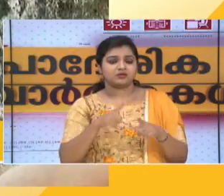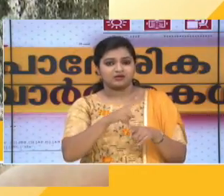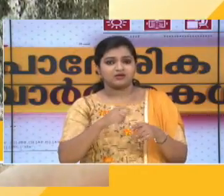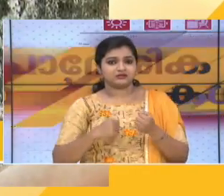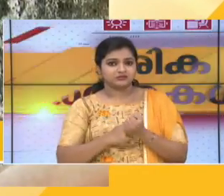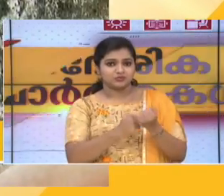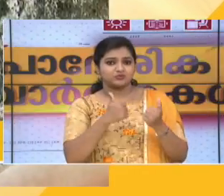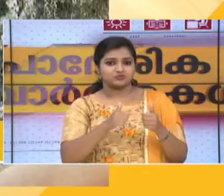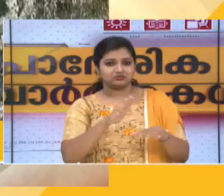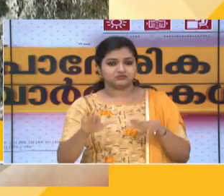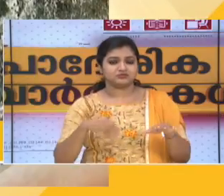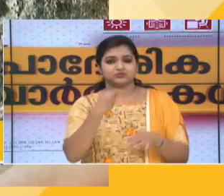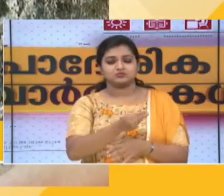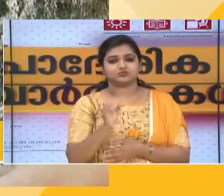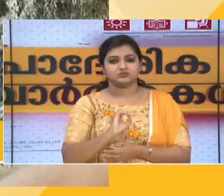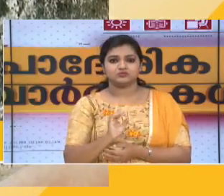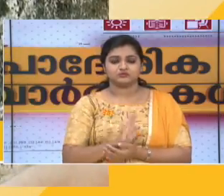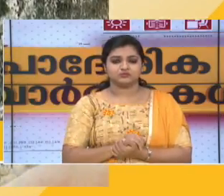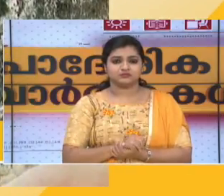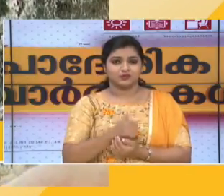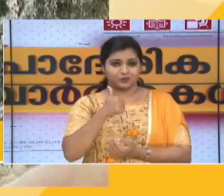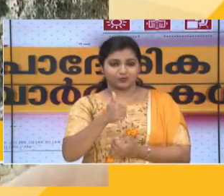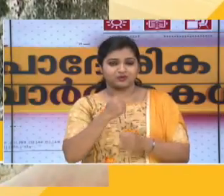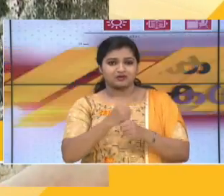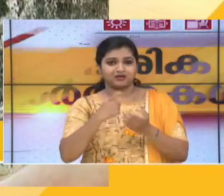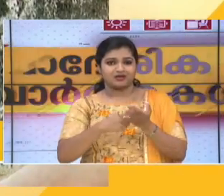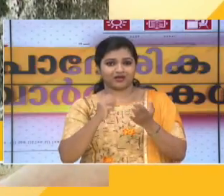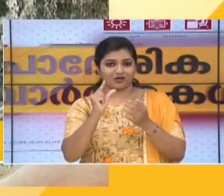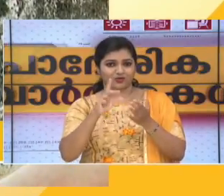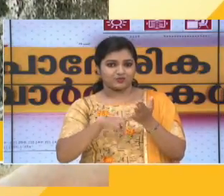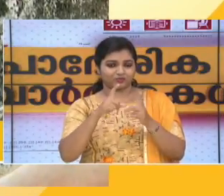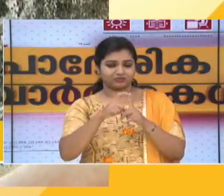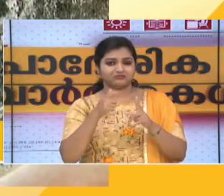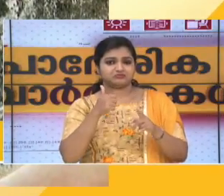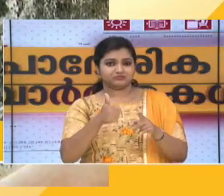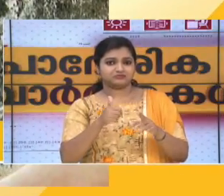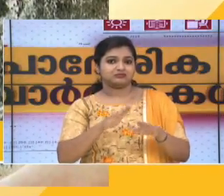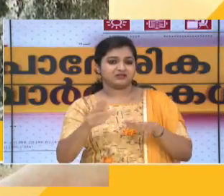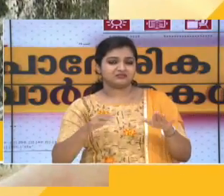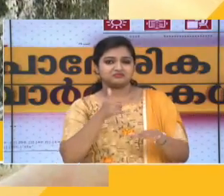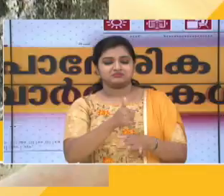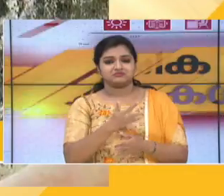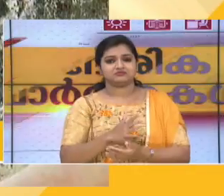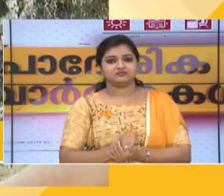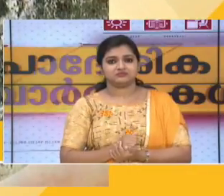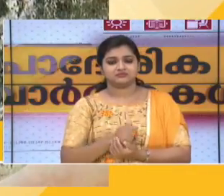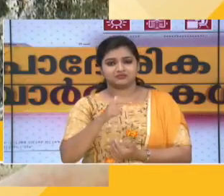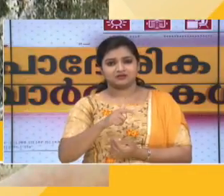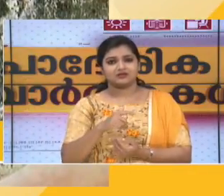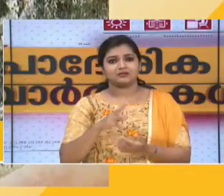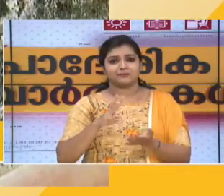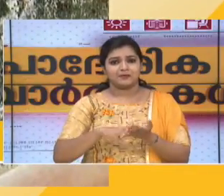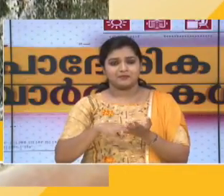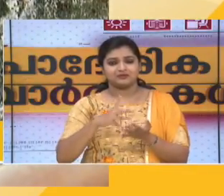ഞങ്ങൾക്ക് നല്ലൊരു ഗ്രൗണ്ട് ഇപ്പോഴും അത് പൂർണ്ണ രീതിയിൽ സജ്ജമായെന്ന് പറയാൻ കഴിയില്ല. ജനപ്രതിനിധികളൊക്കെ ശ്രമിക്കണമെന്ന്, ഞങ്ങൾ